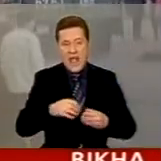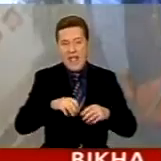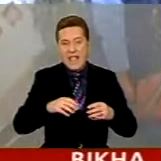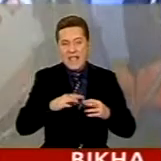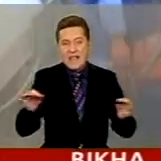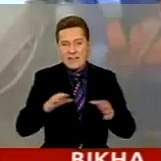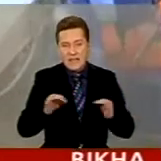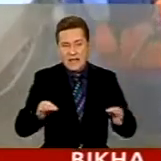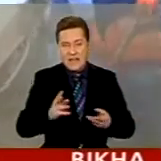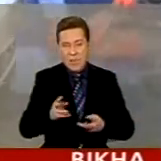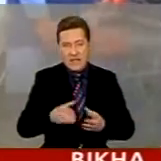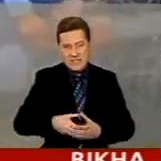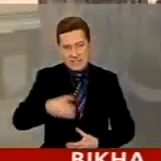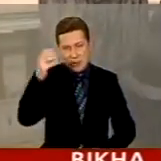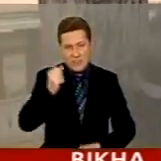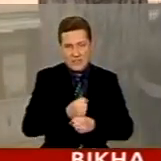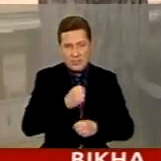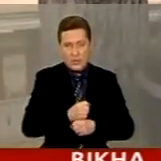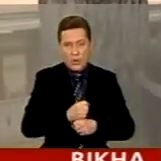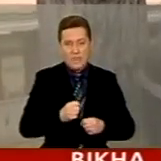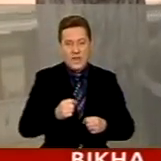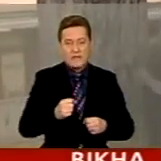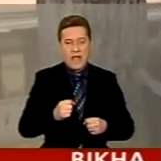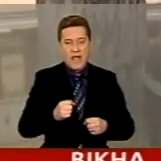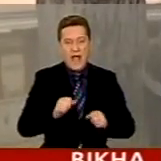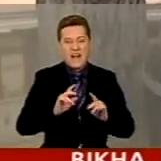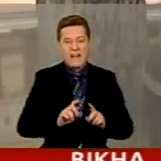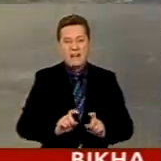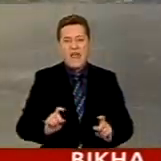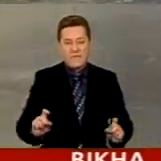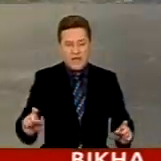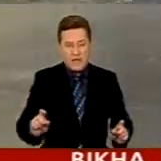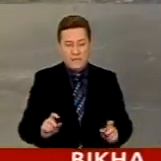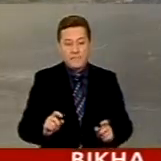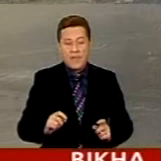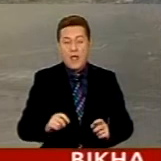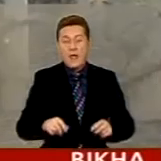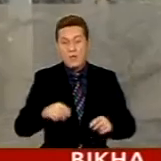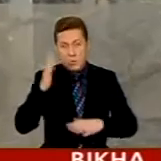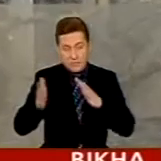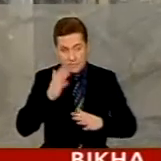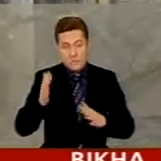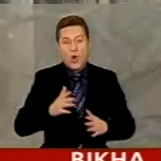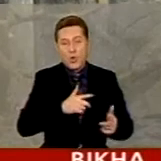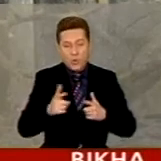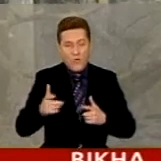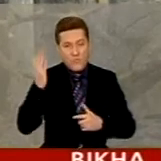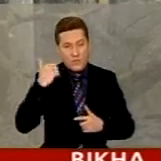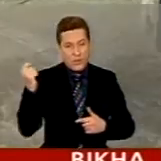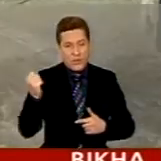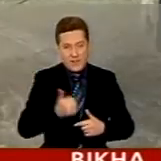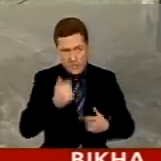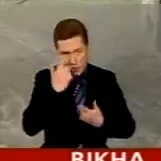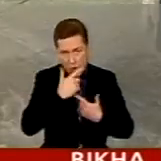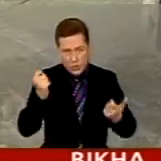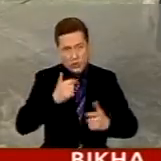зі стовбура зроблять лавки. До негоди рятувальники були готові, бо ще минулого тижня синоптики оголошували в області